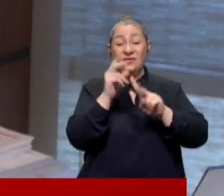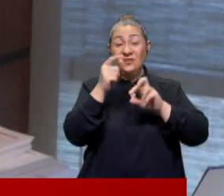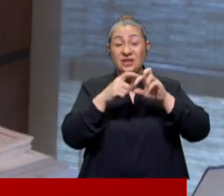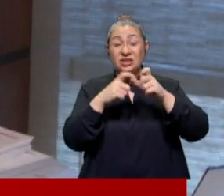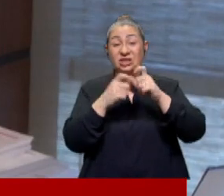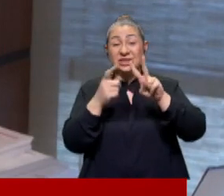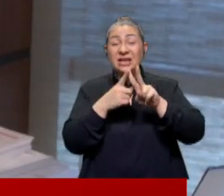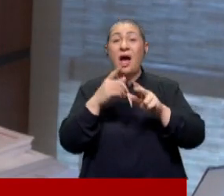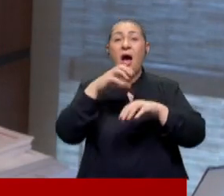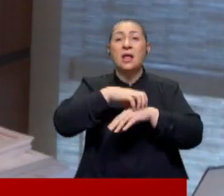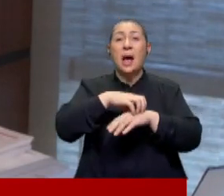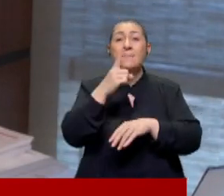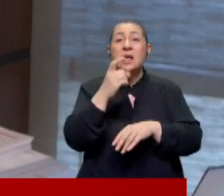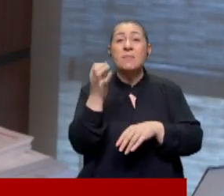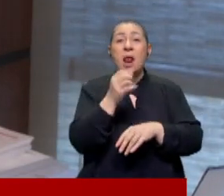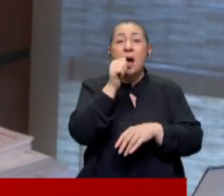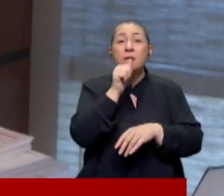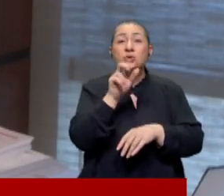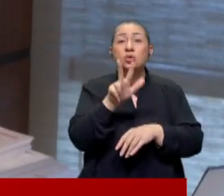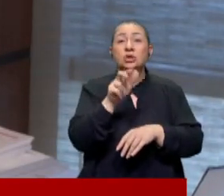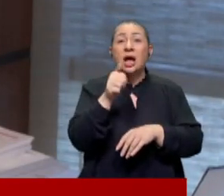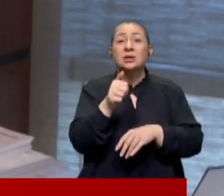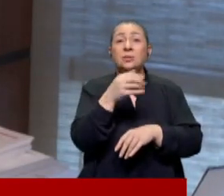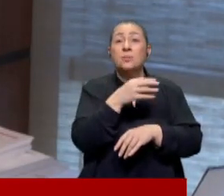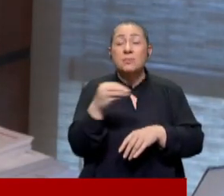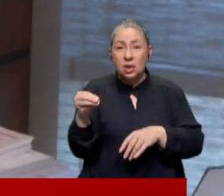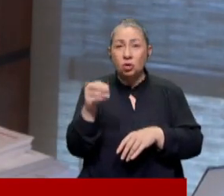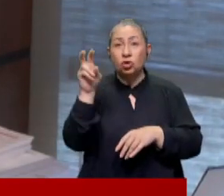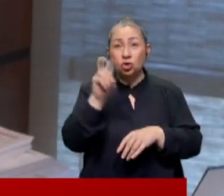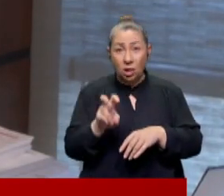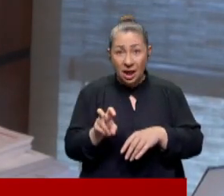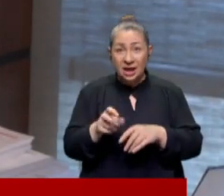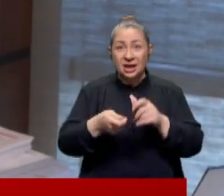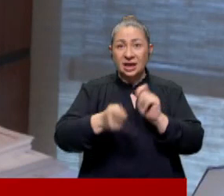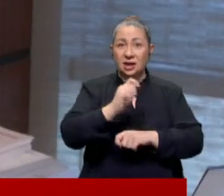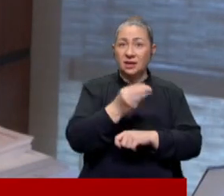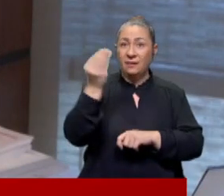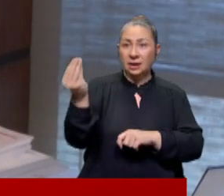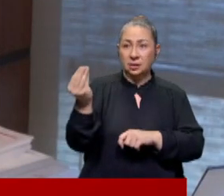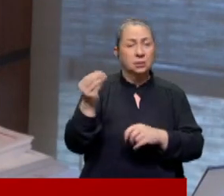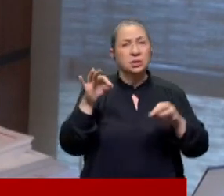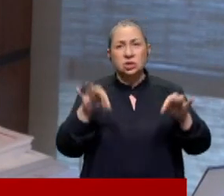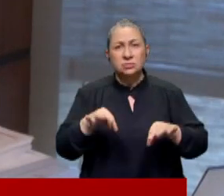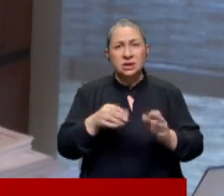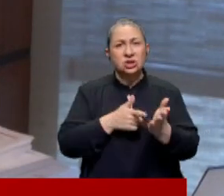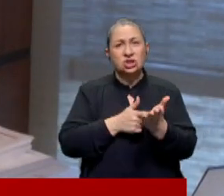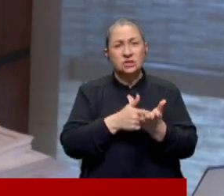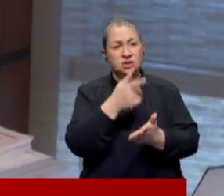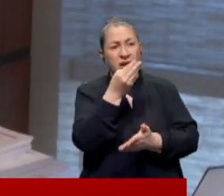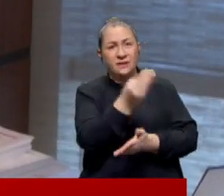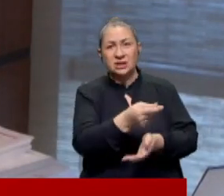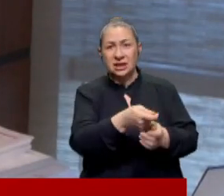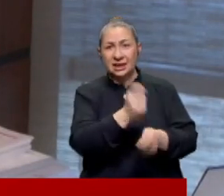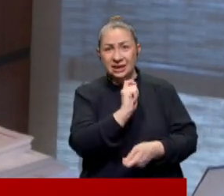Adaları'na 1 milyar 636 milyon dolar kredi verdi. Şimdi de çiftçilere